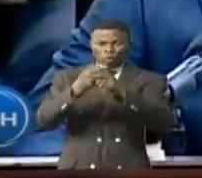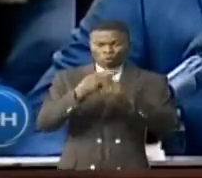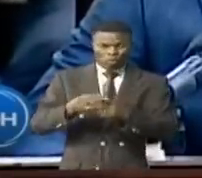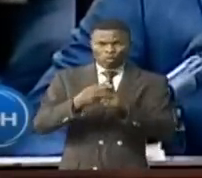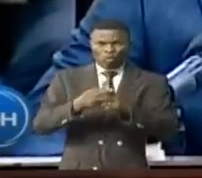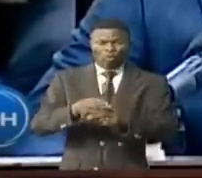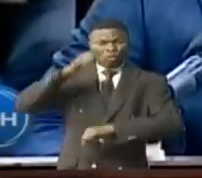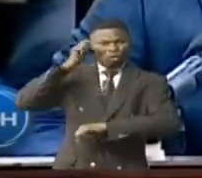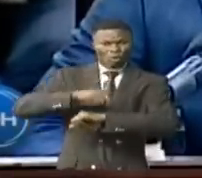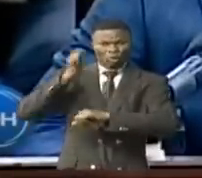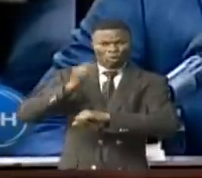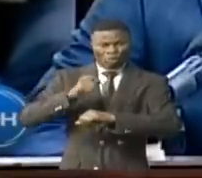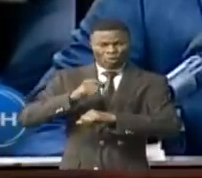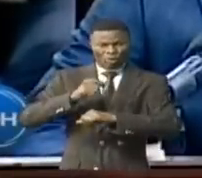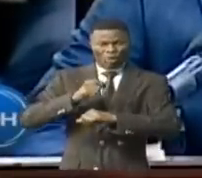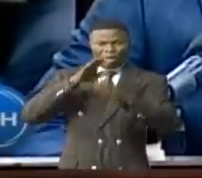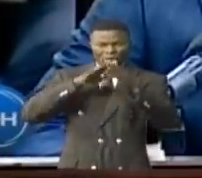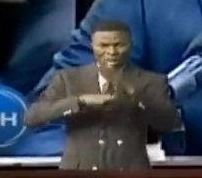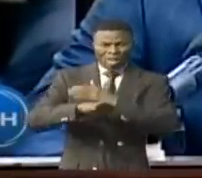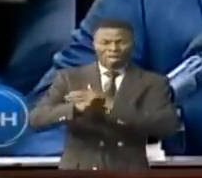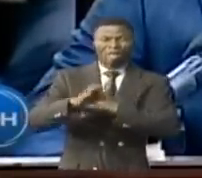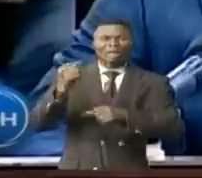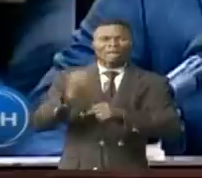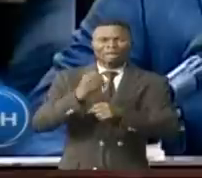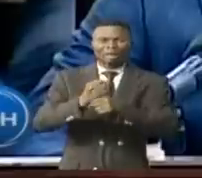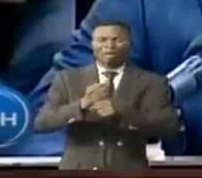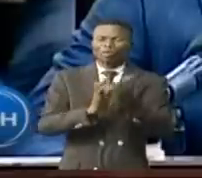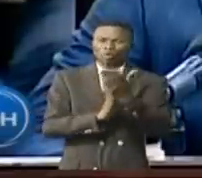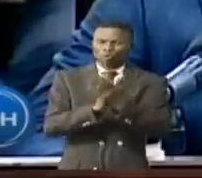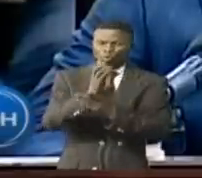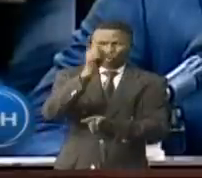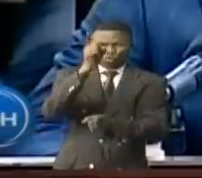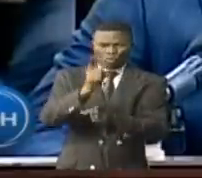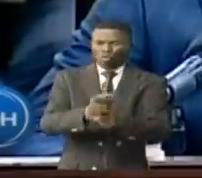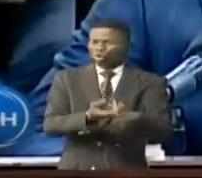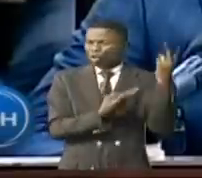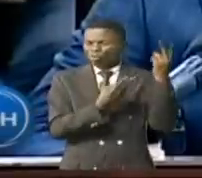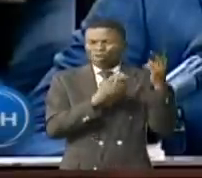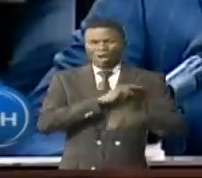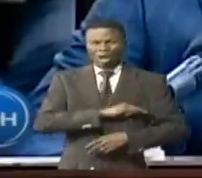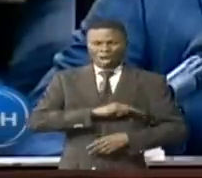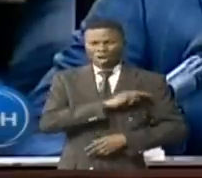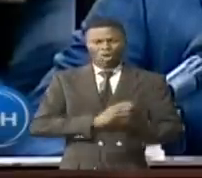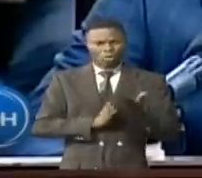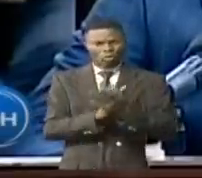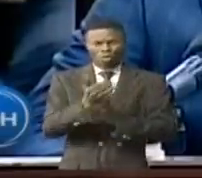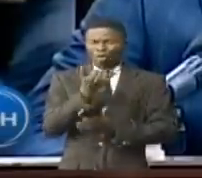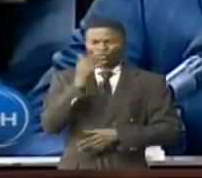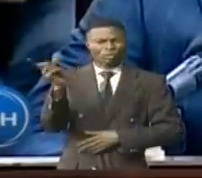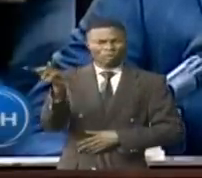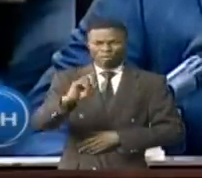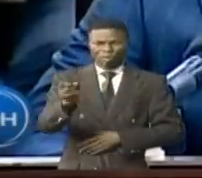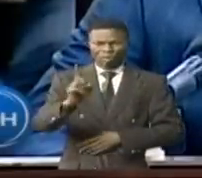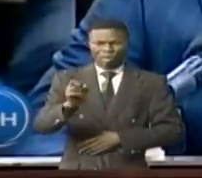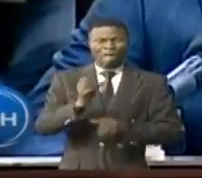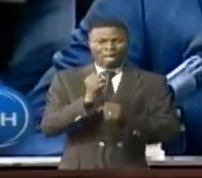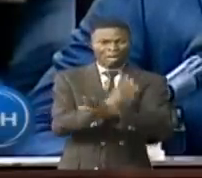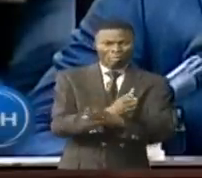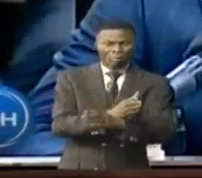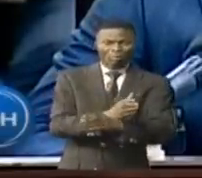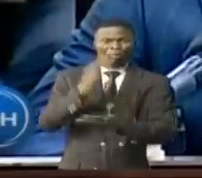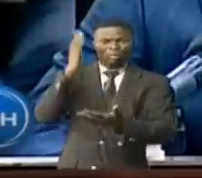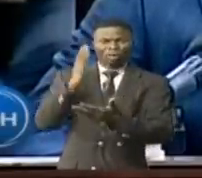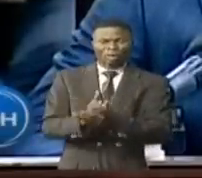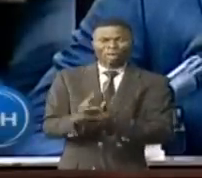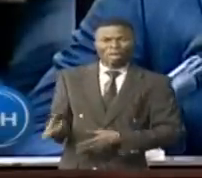la justice soit administrée par des personnes intègres et aux valeurs morales irréprochables, disposées à lutter contre